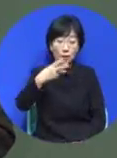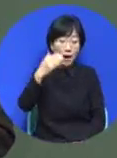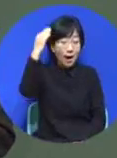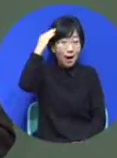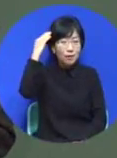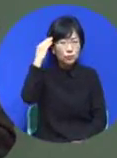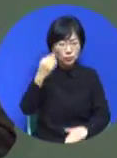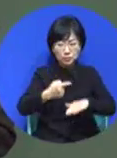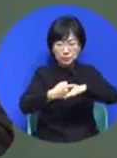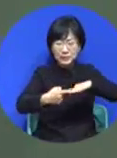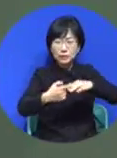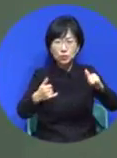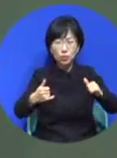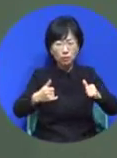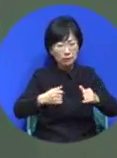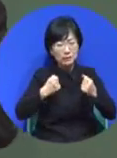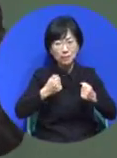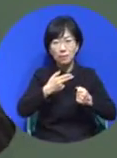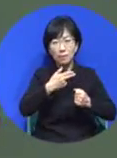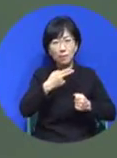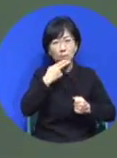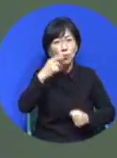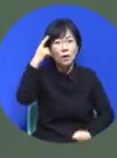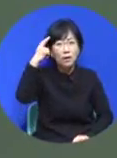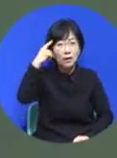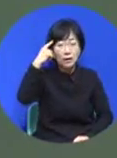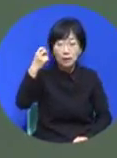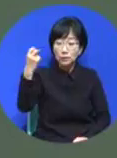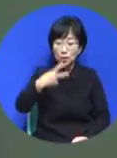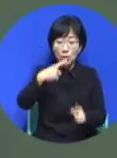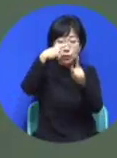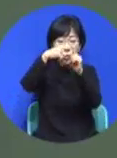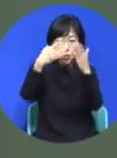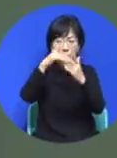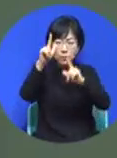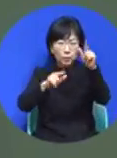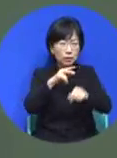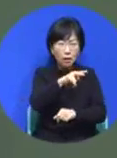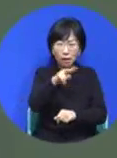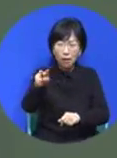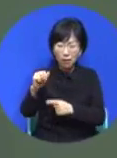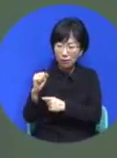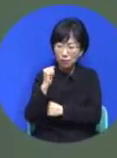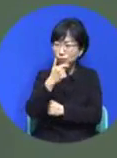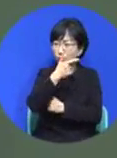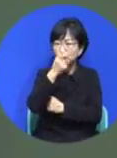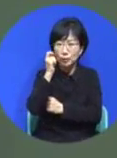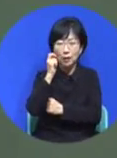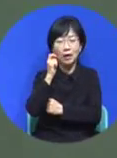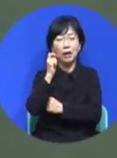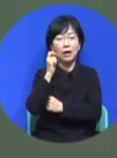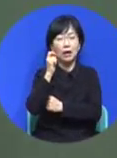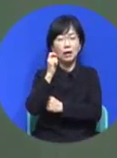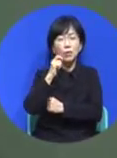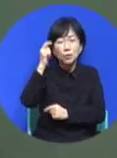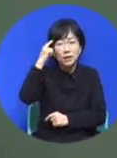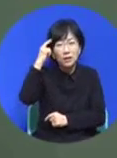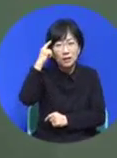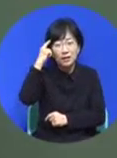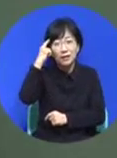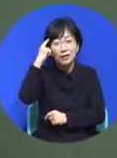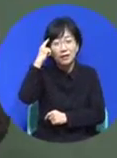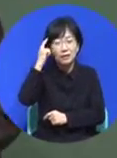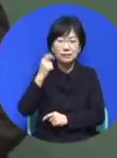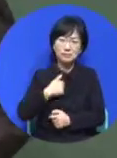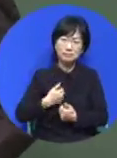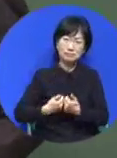Why is our nation so lacking and weak? 불신앙 속에 이렇게 힘이 없이 살아야 되느냐? Why are our church members so